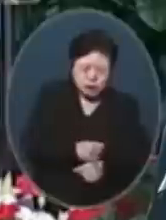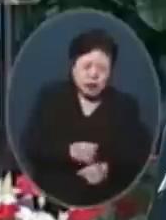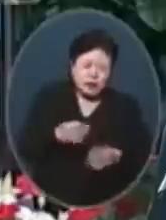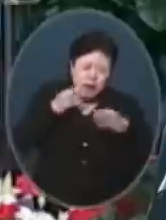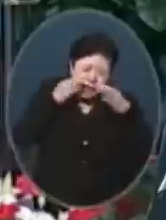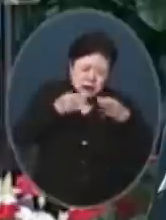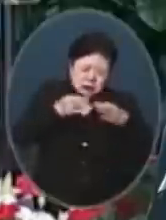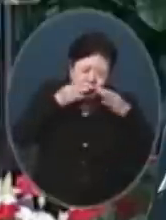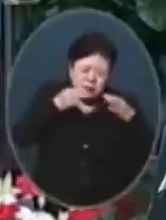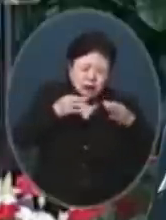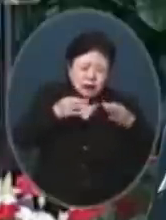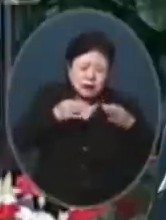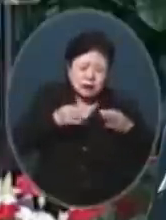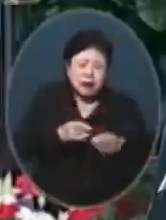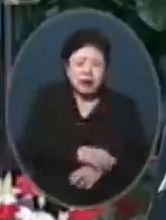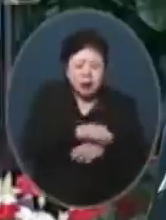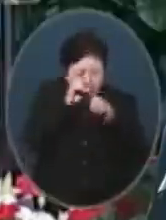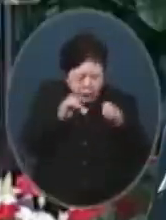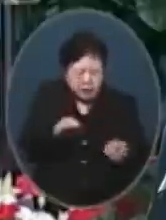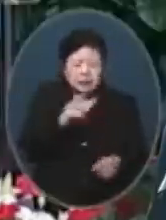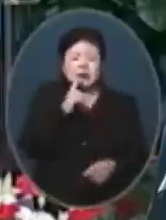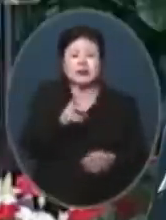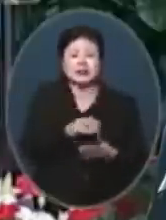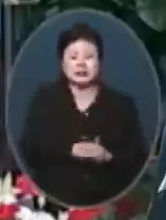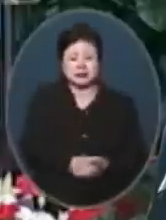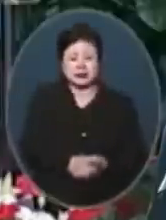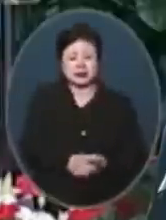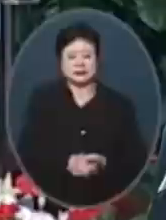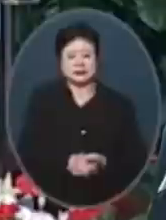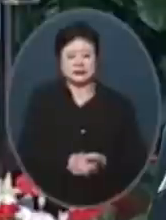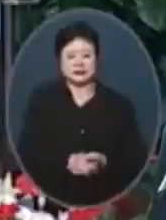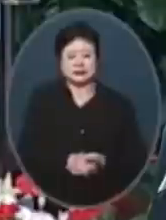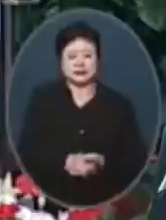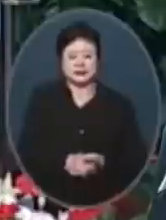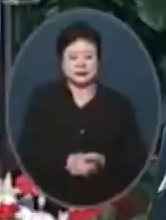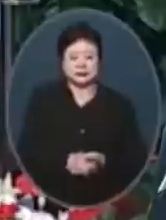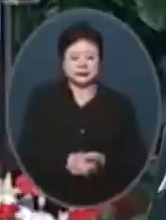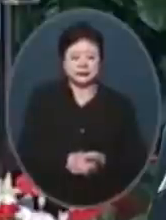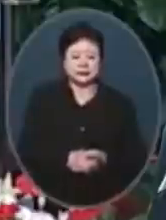써도 헛된 일이 되고 마는 것입니다.